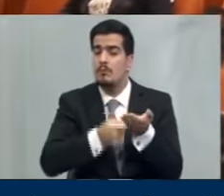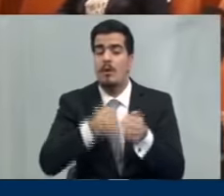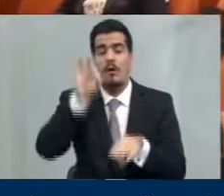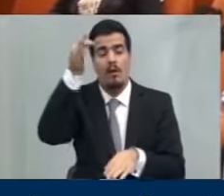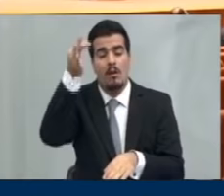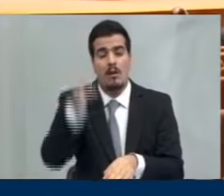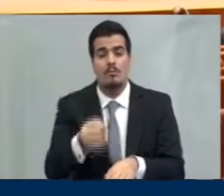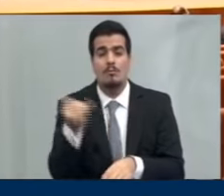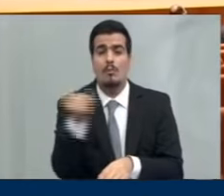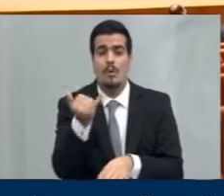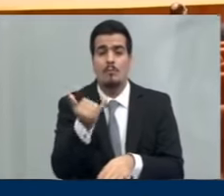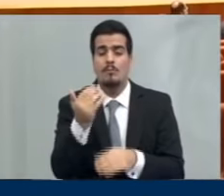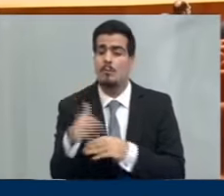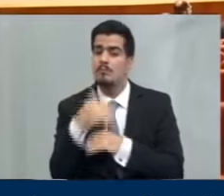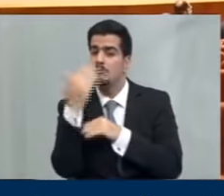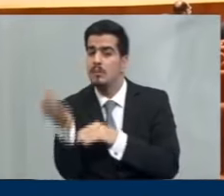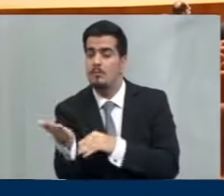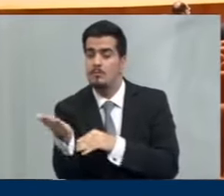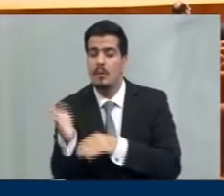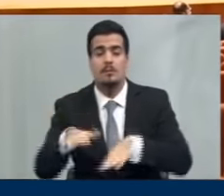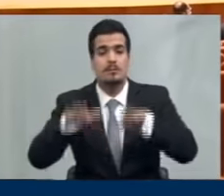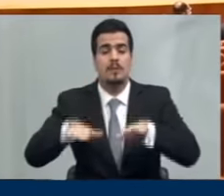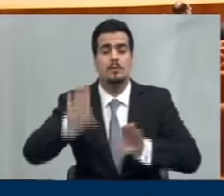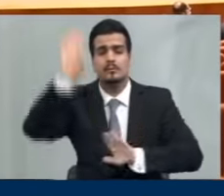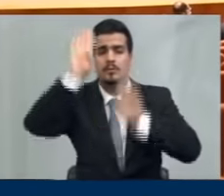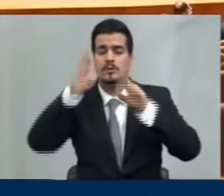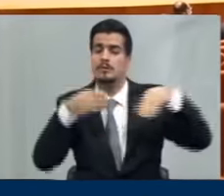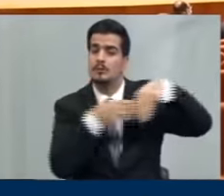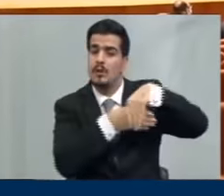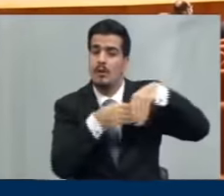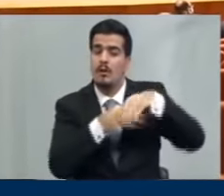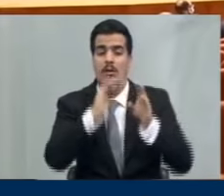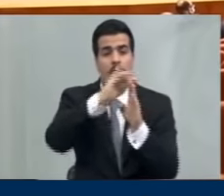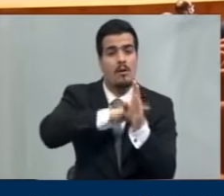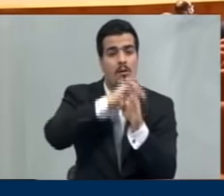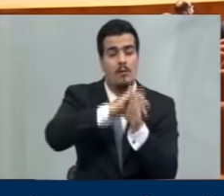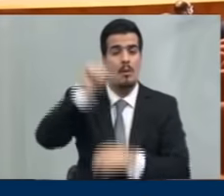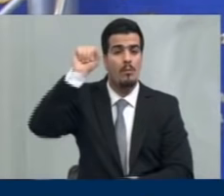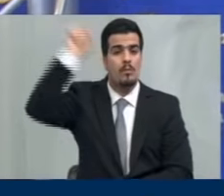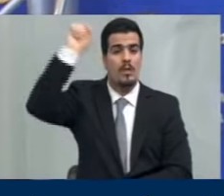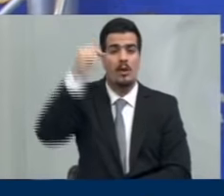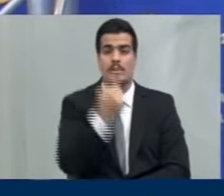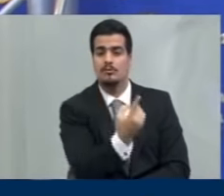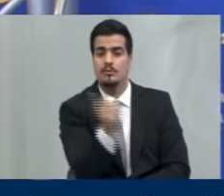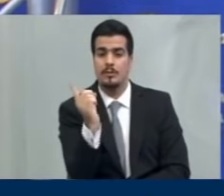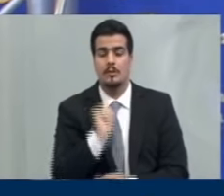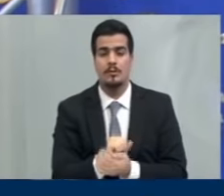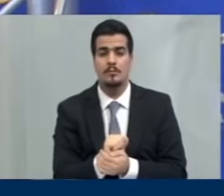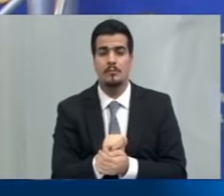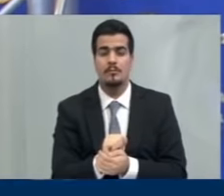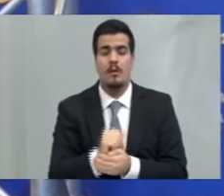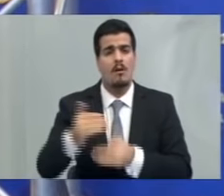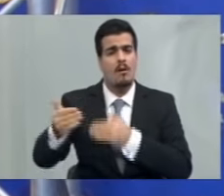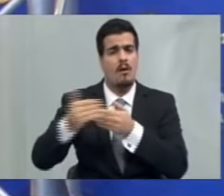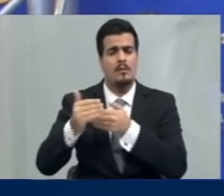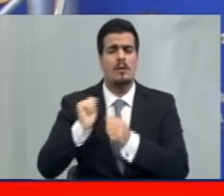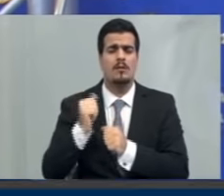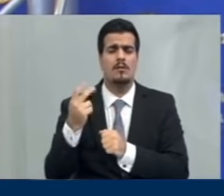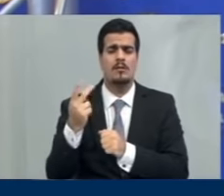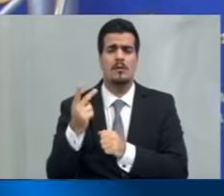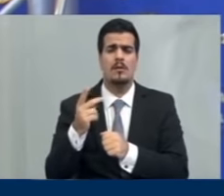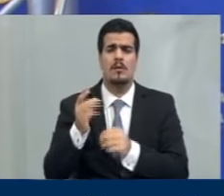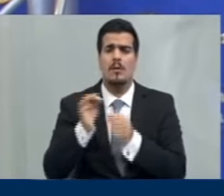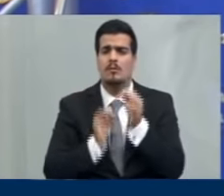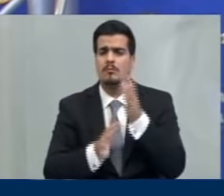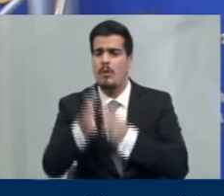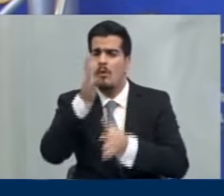المجلس، مشددا على ضرورة صيانة الحقوق وحماية المتظاهرين. في الأيام الماضية كانت هناك تظاهرات وحرق